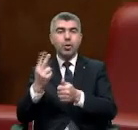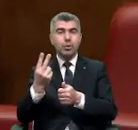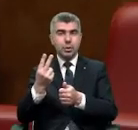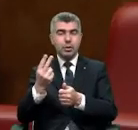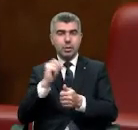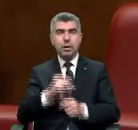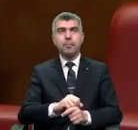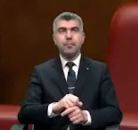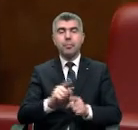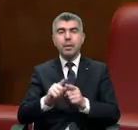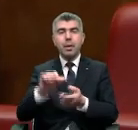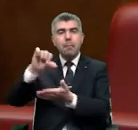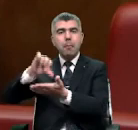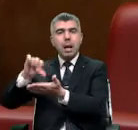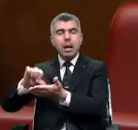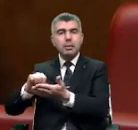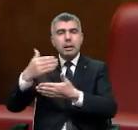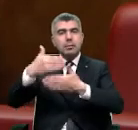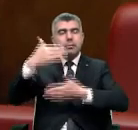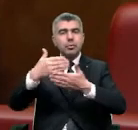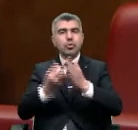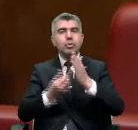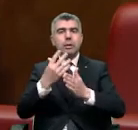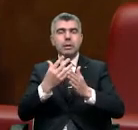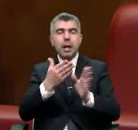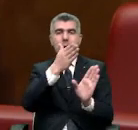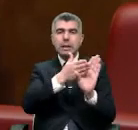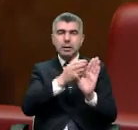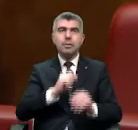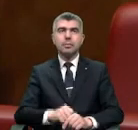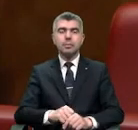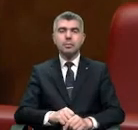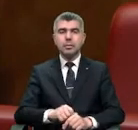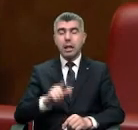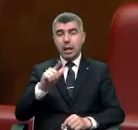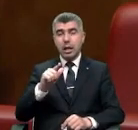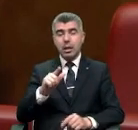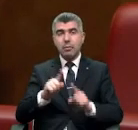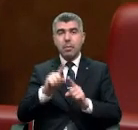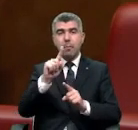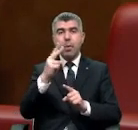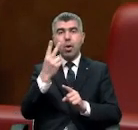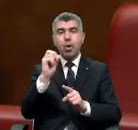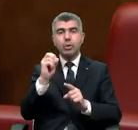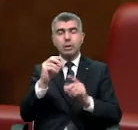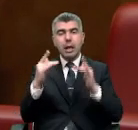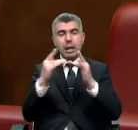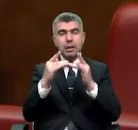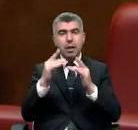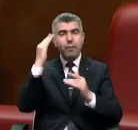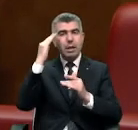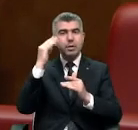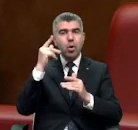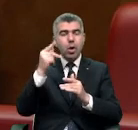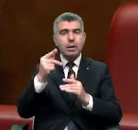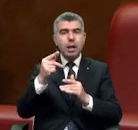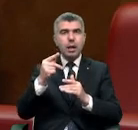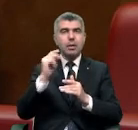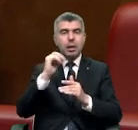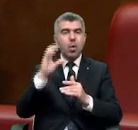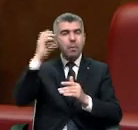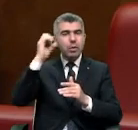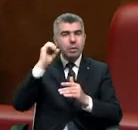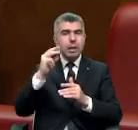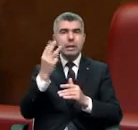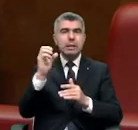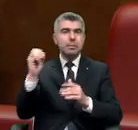2026 غادي تحدثوا عده مراكز استشفائيه ديال الصحه العقليه. عندنا مستشفيات ديال 120 ساري في قنيطره، فاس، اكادير، بني ملال، القلعه،